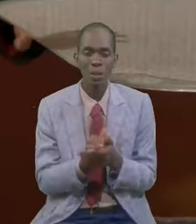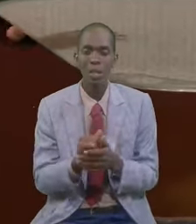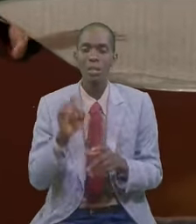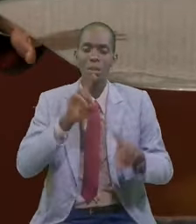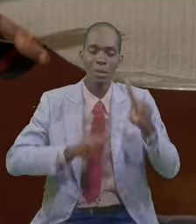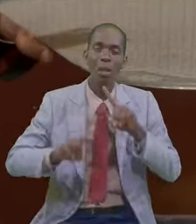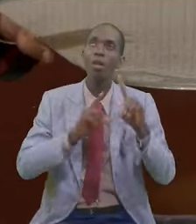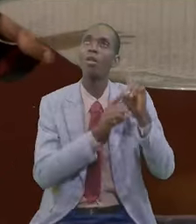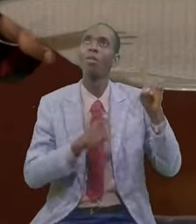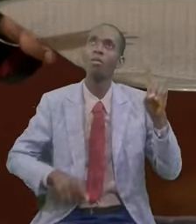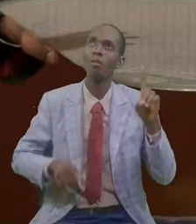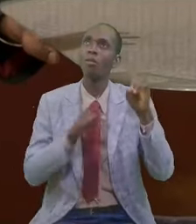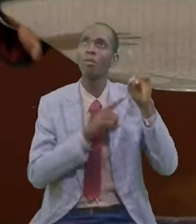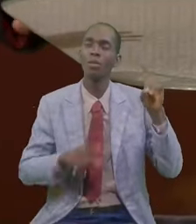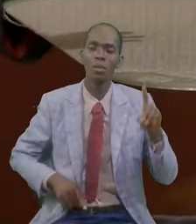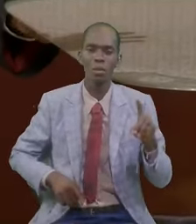Seigneur, Seigneur,